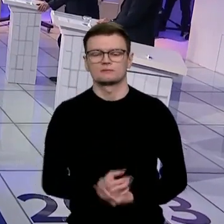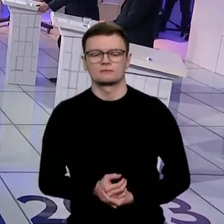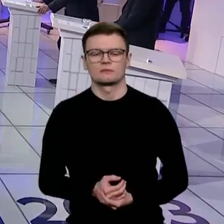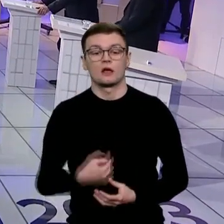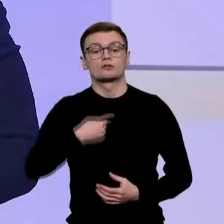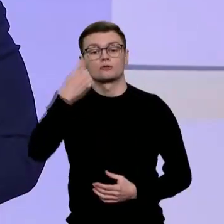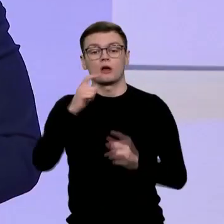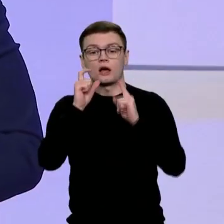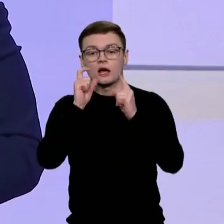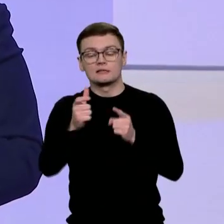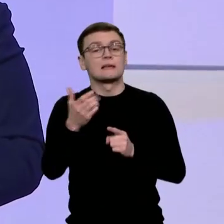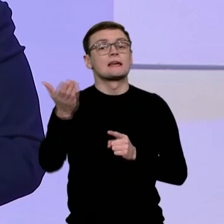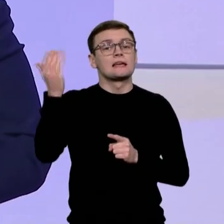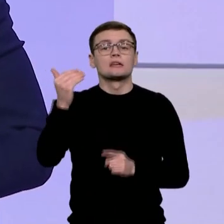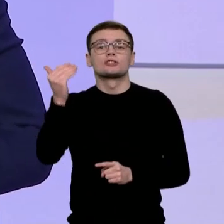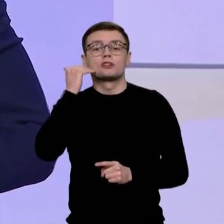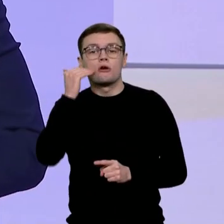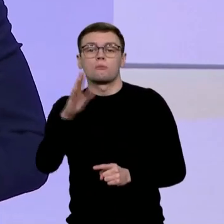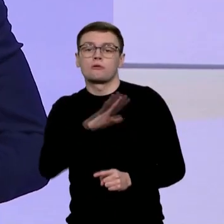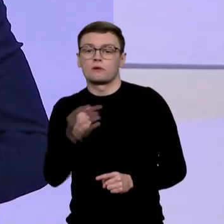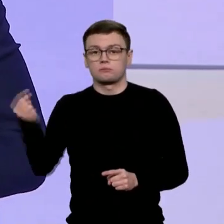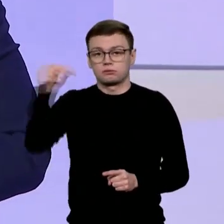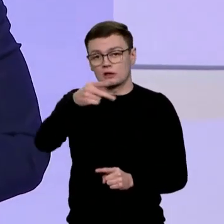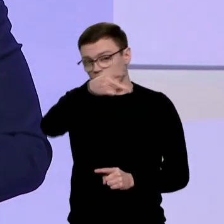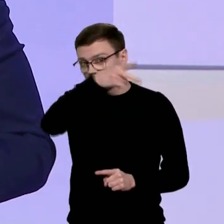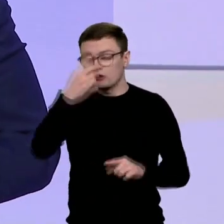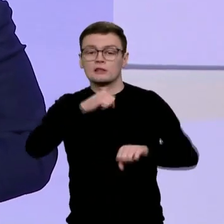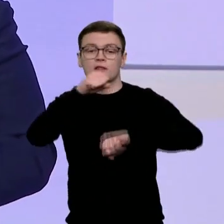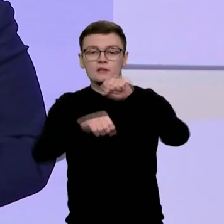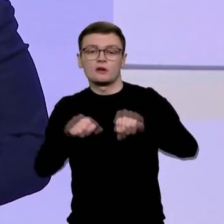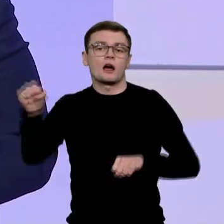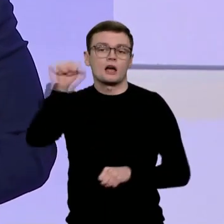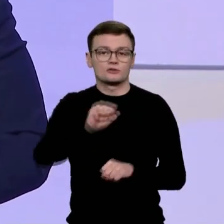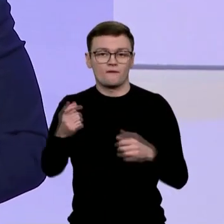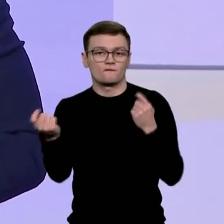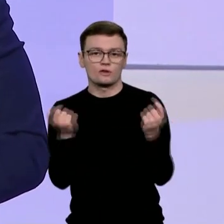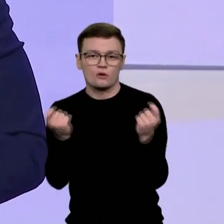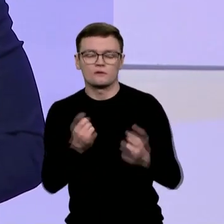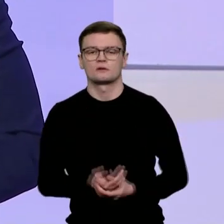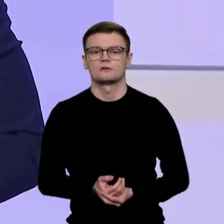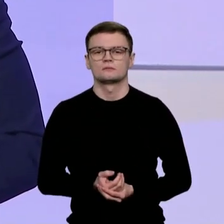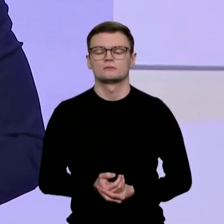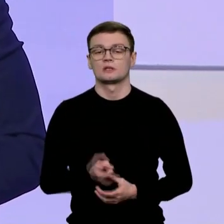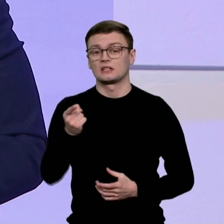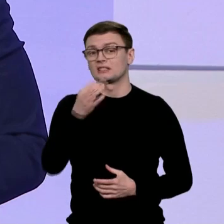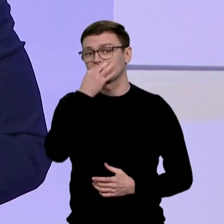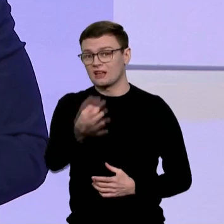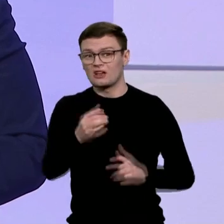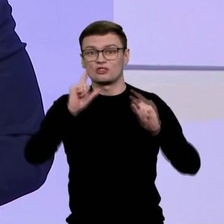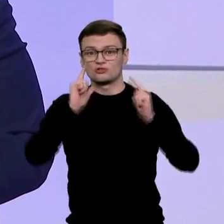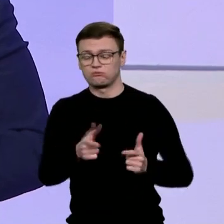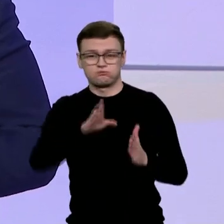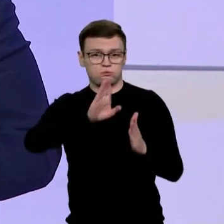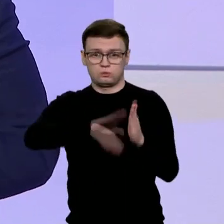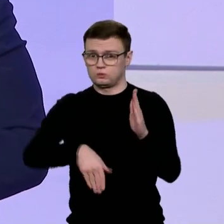į Šiaulius atvažiavęs Lietuvos dviratininkų asociacijos vadovas ir sakė, kad viena iš tragiškiausių situacijų Lietuvoje